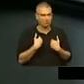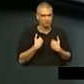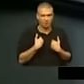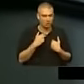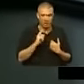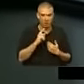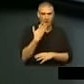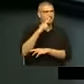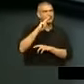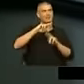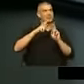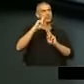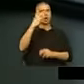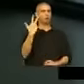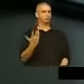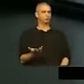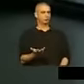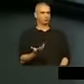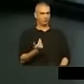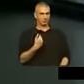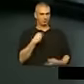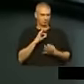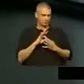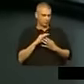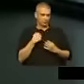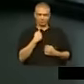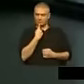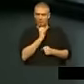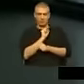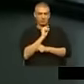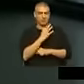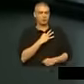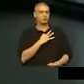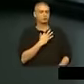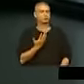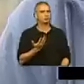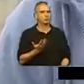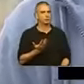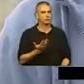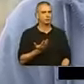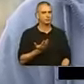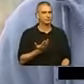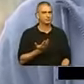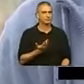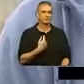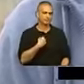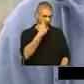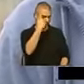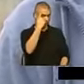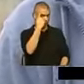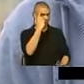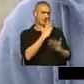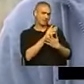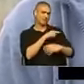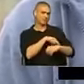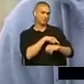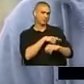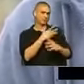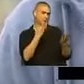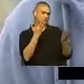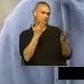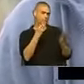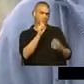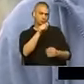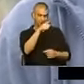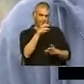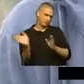נמצאת במדינת עולם שלישי אני סך הכל רוצה להביא את הטענות שלי אני חושב שהגיע הזמן להוציא